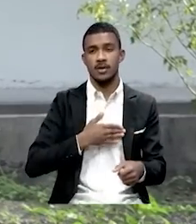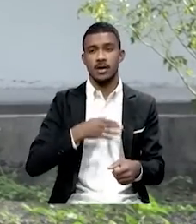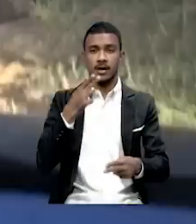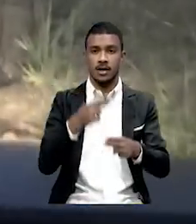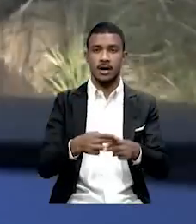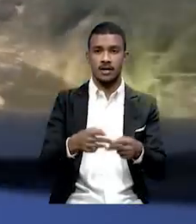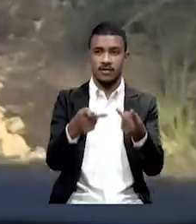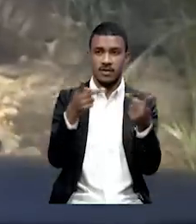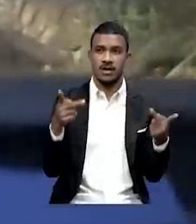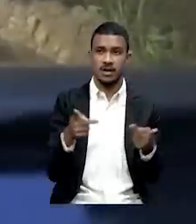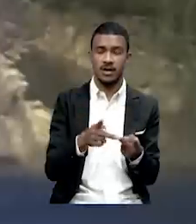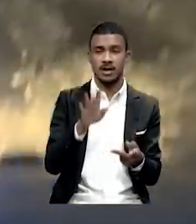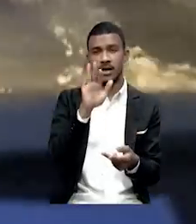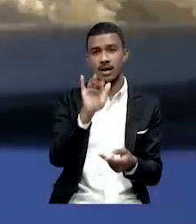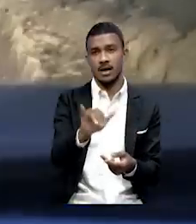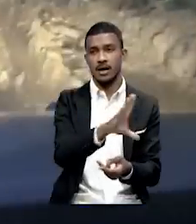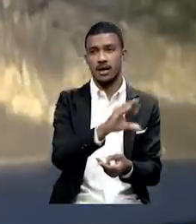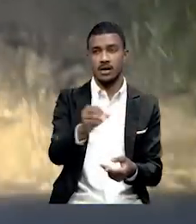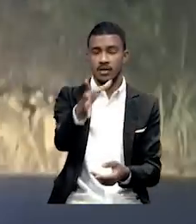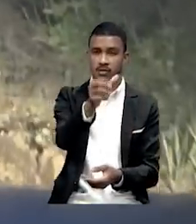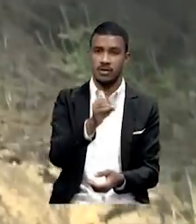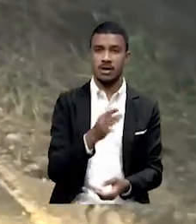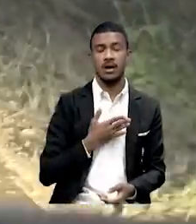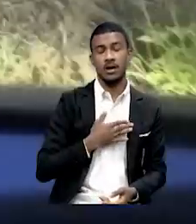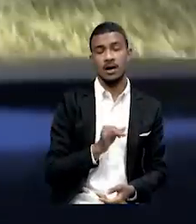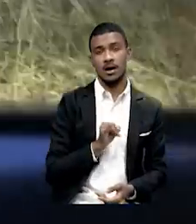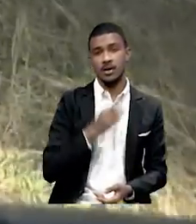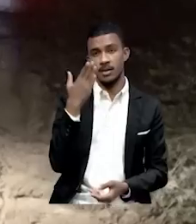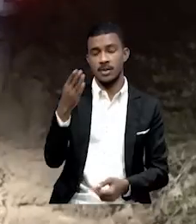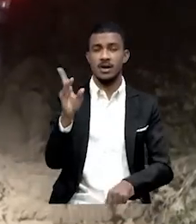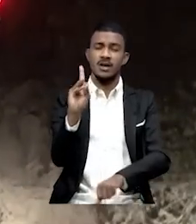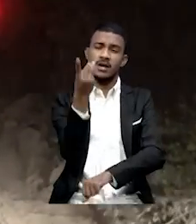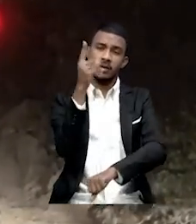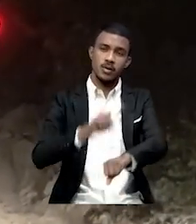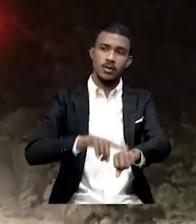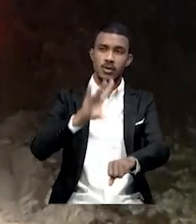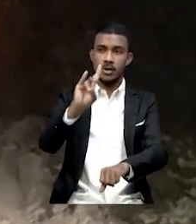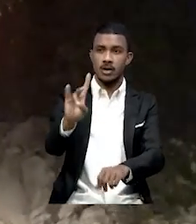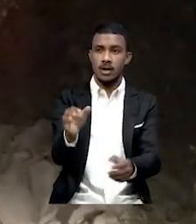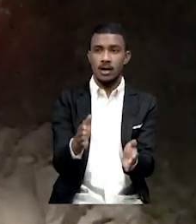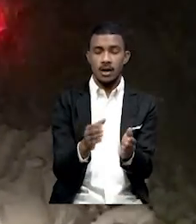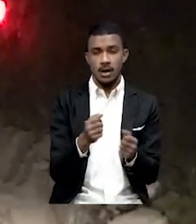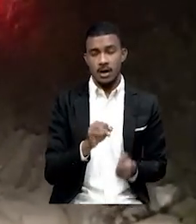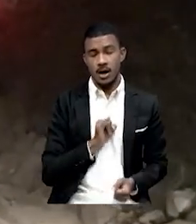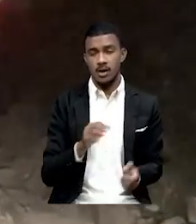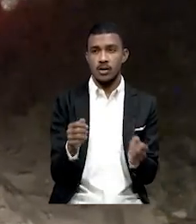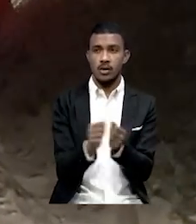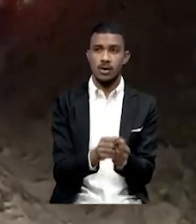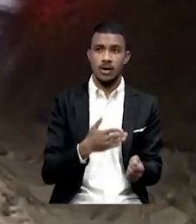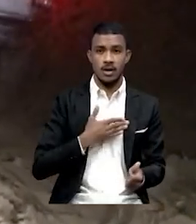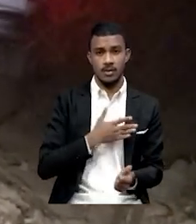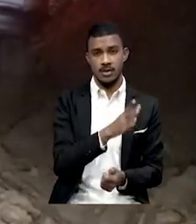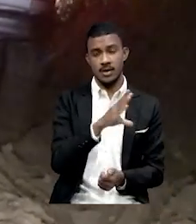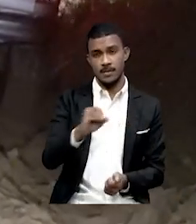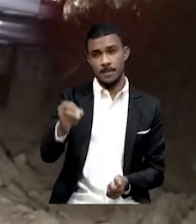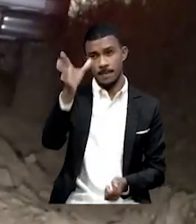ni, Helabani ni mema foti hau ni ba dari santu ku hitu hau ana katuas masa musu